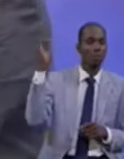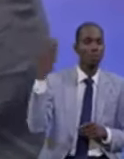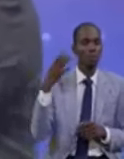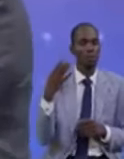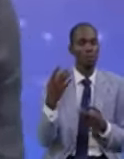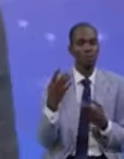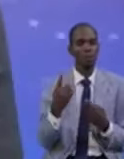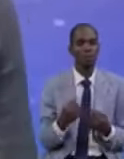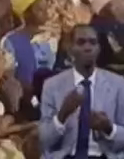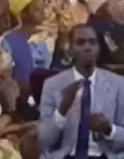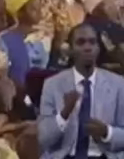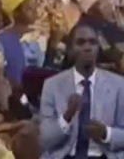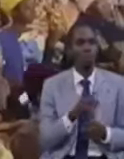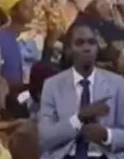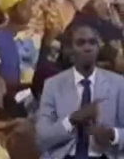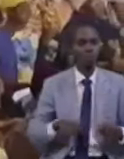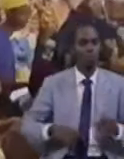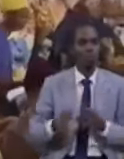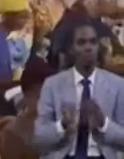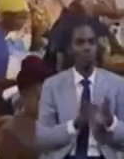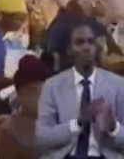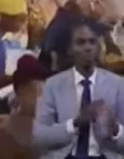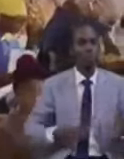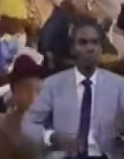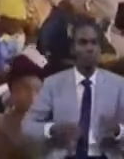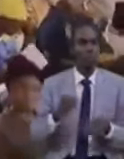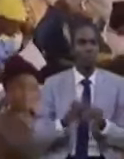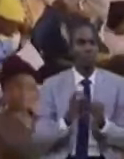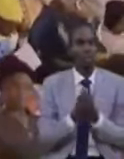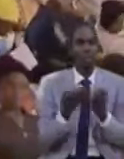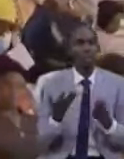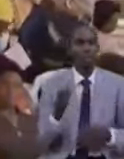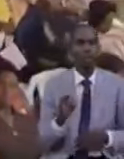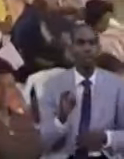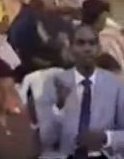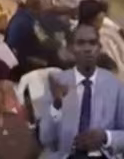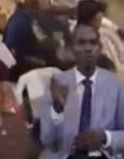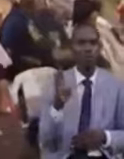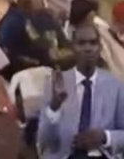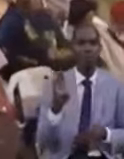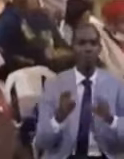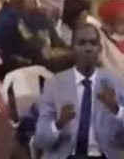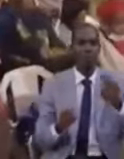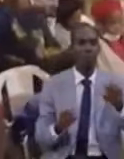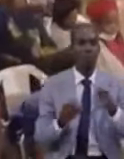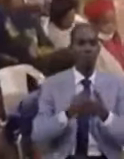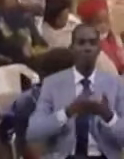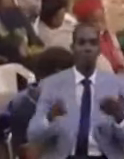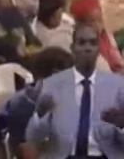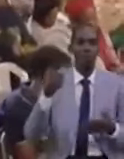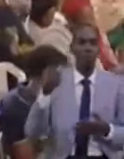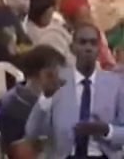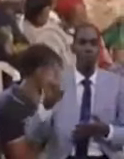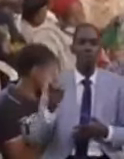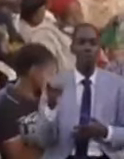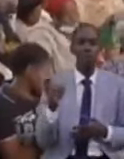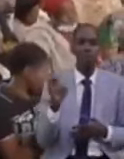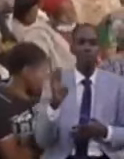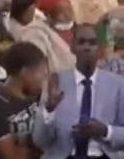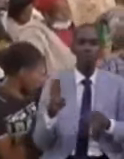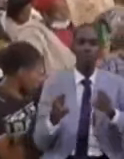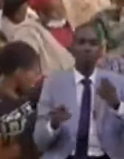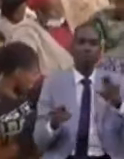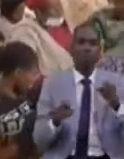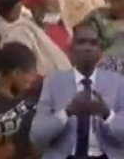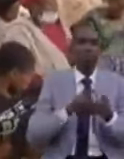en hébreux chapitre 12 verset 28 Hébreux 12 verset